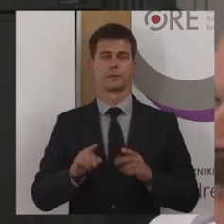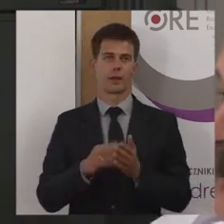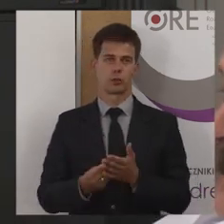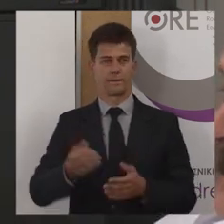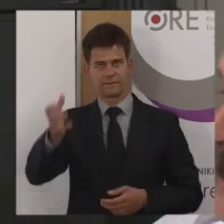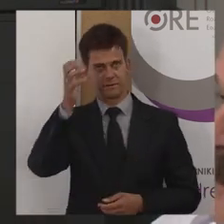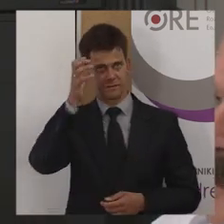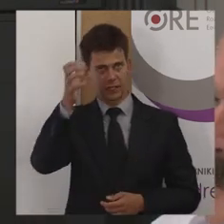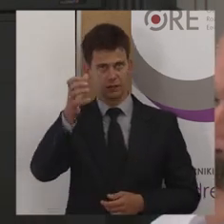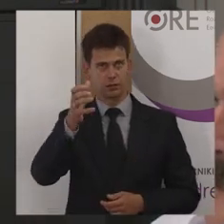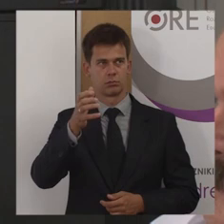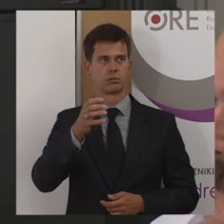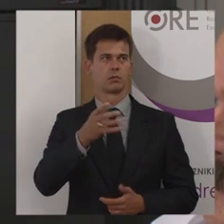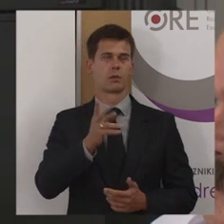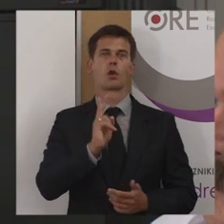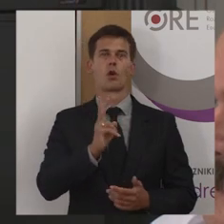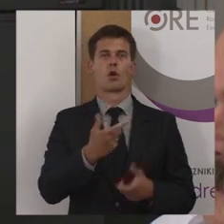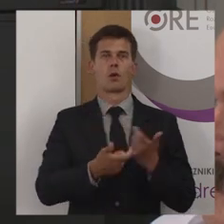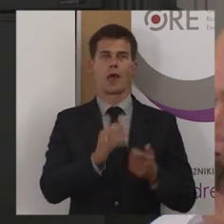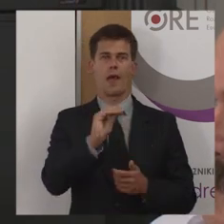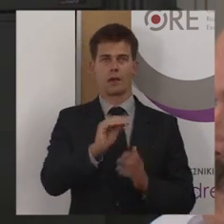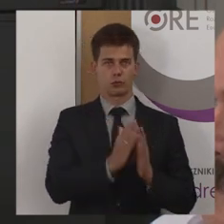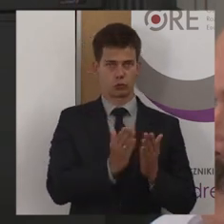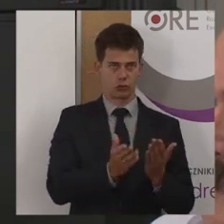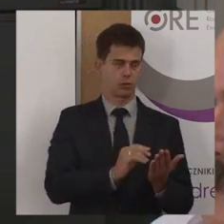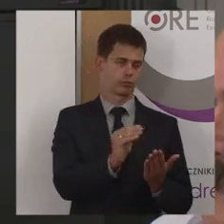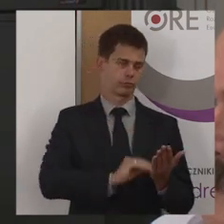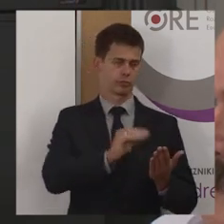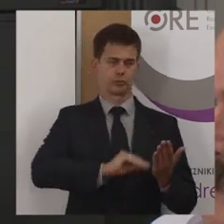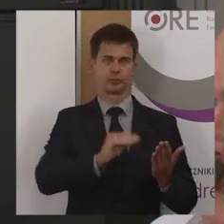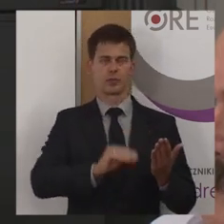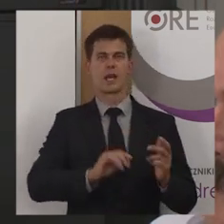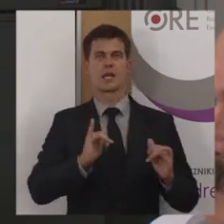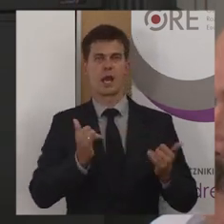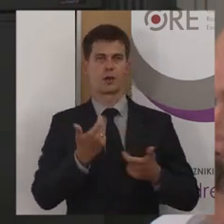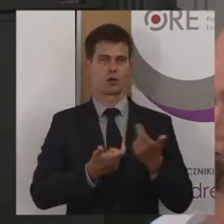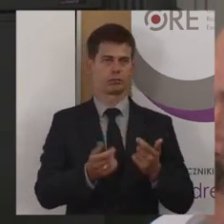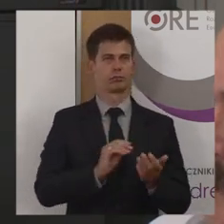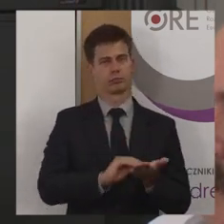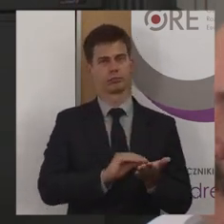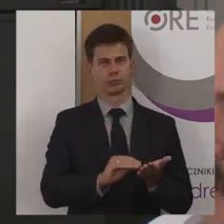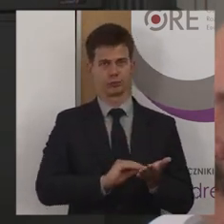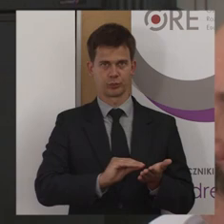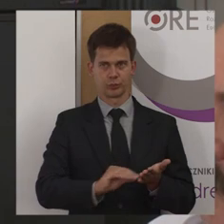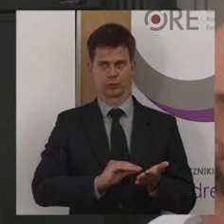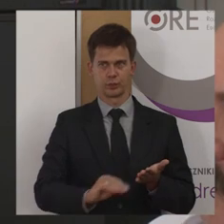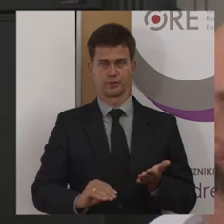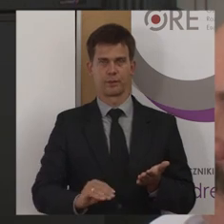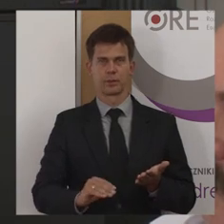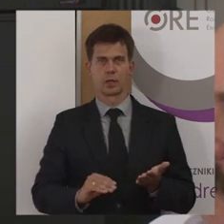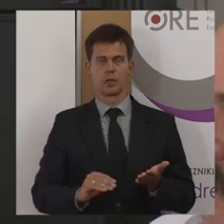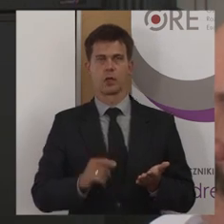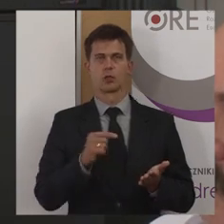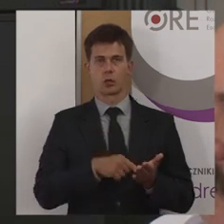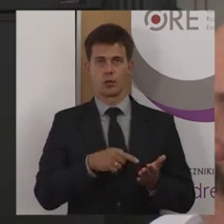wiedza redaktorów e-podręcznika, jakie pomoce będą miały dzieci z niepełnosprawnościami,